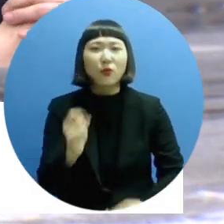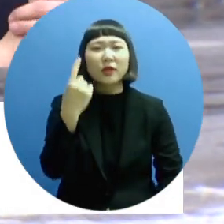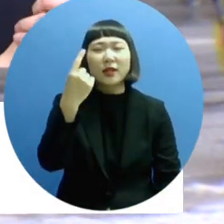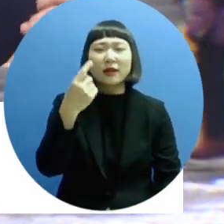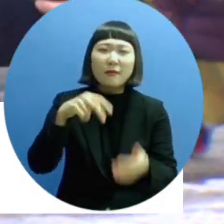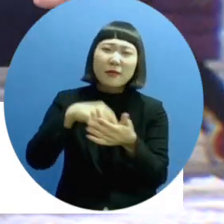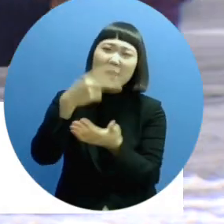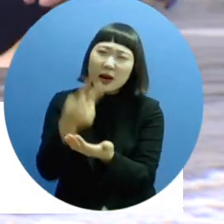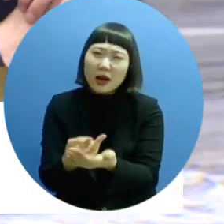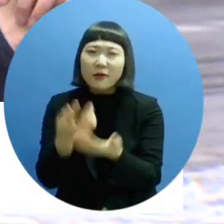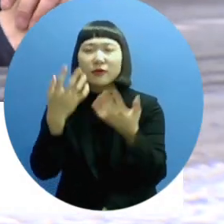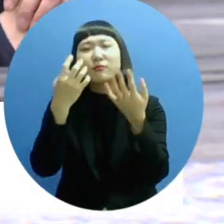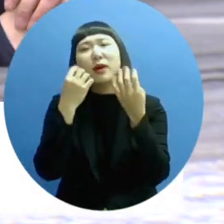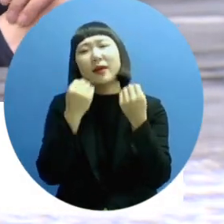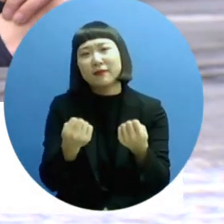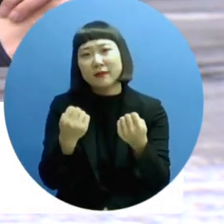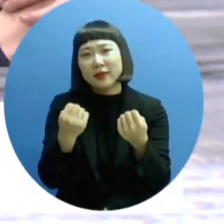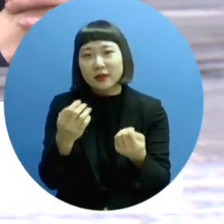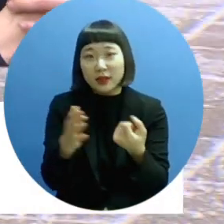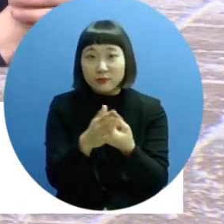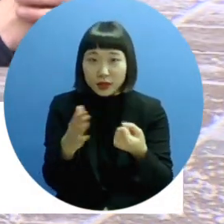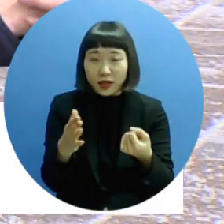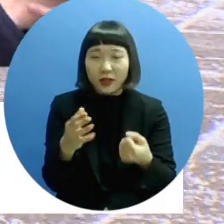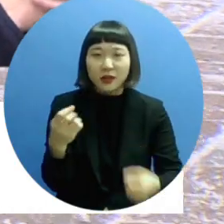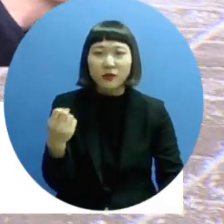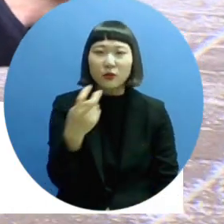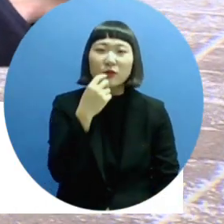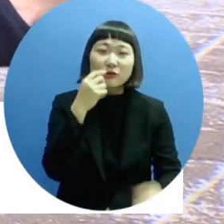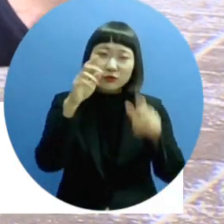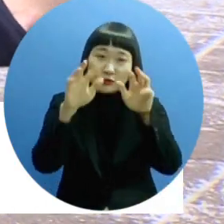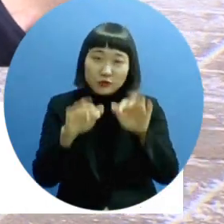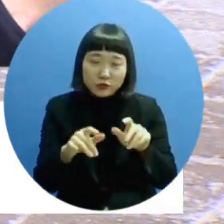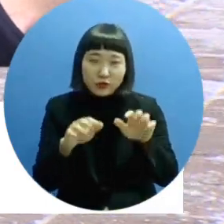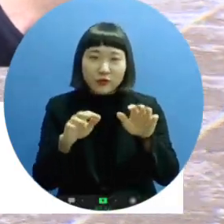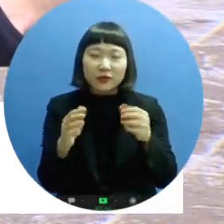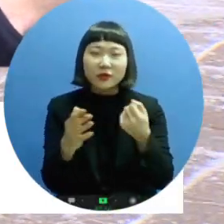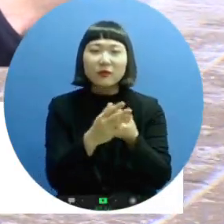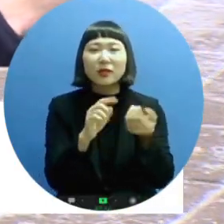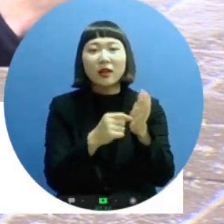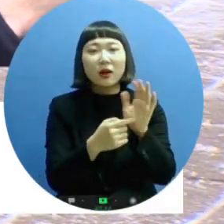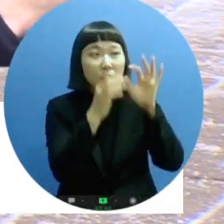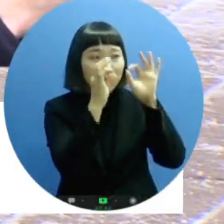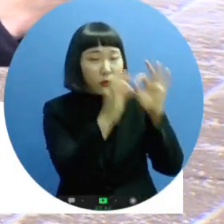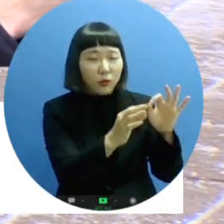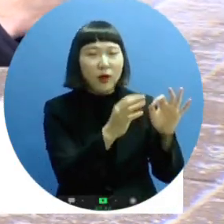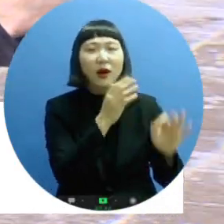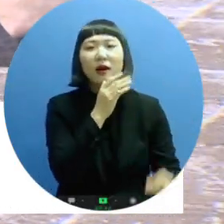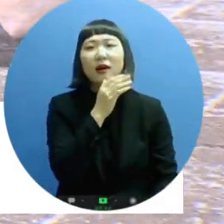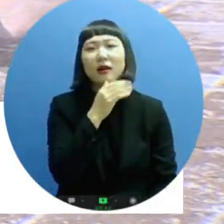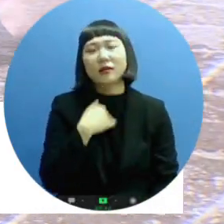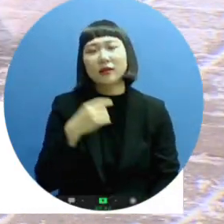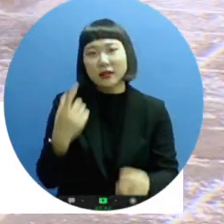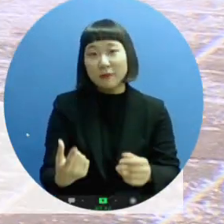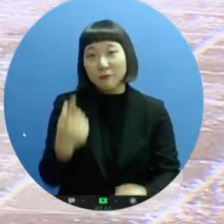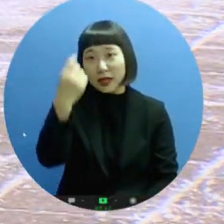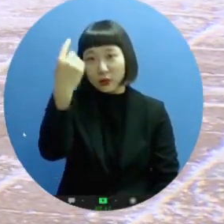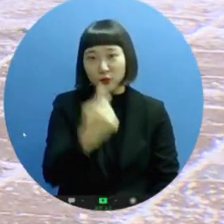그것 때문에 나온 것도 있고, 눈이 많이 온다는 소식이 있어가지고 그것 때문에 일찍